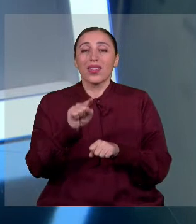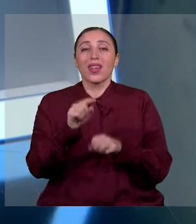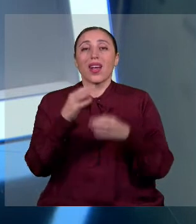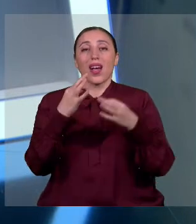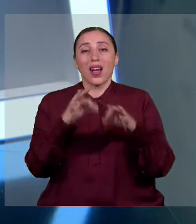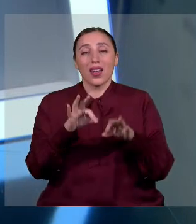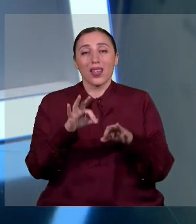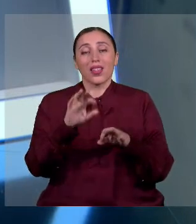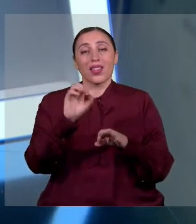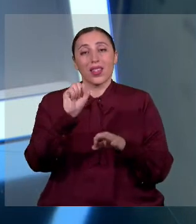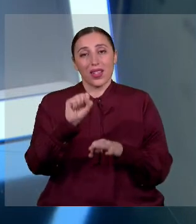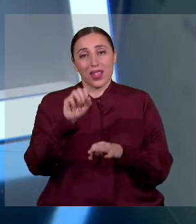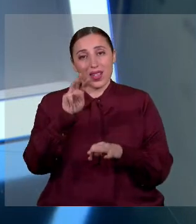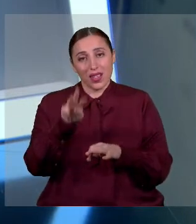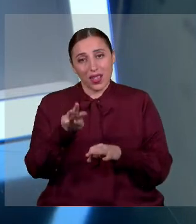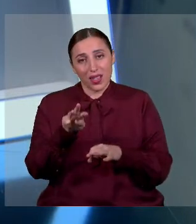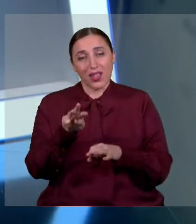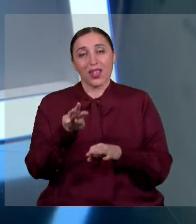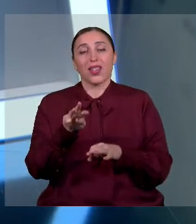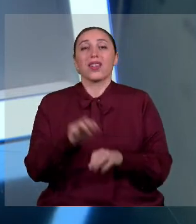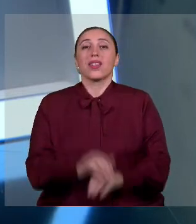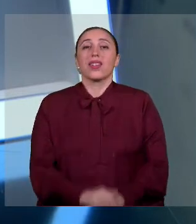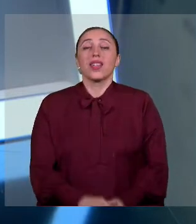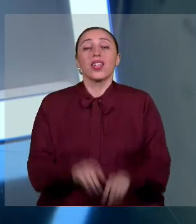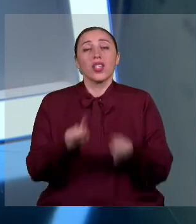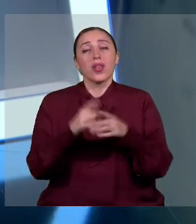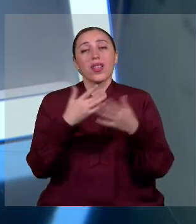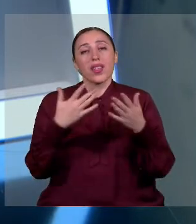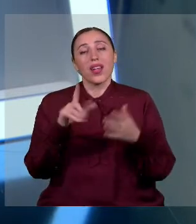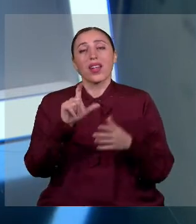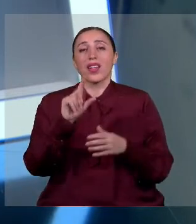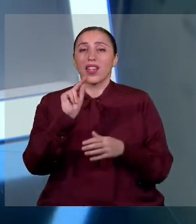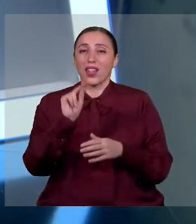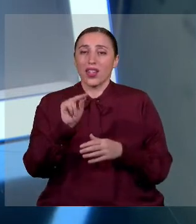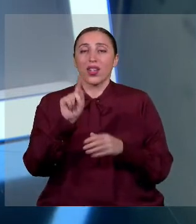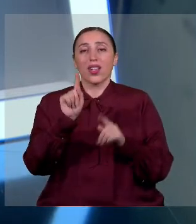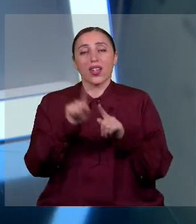աշխատանքին, այցելելով մեր կայք, ազատություն.am,